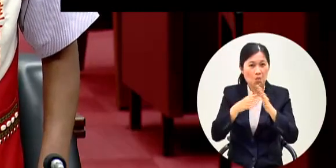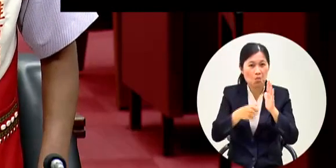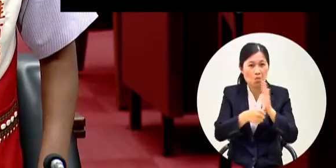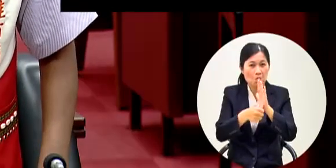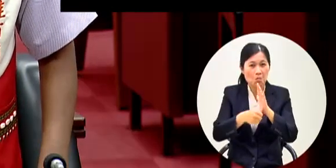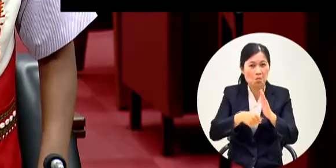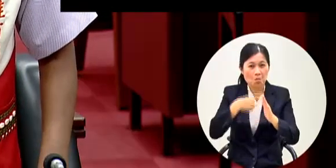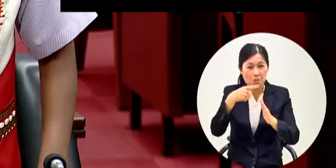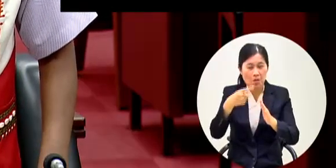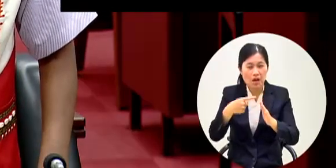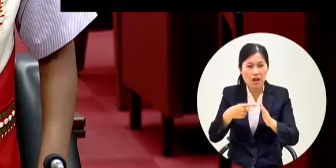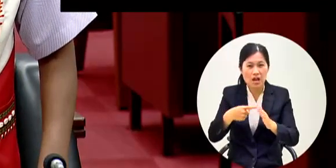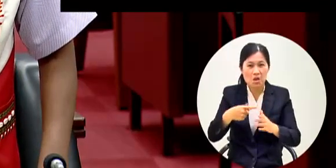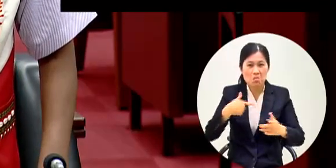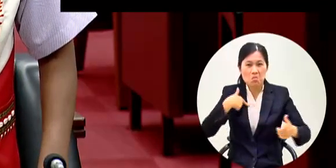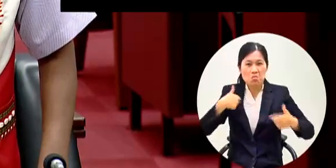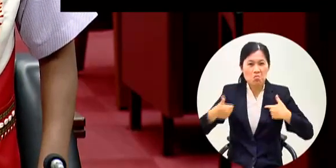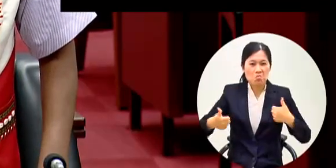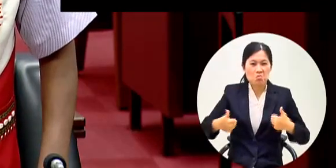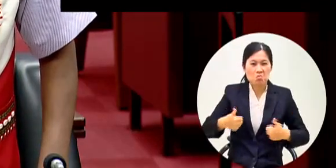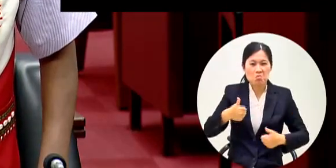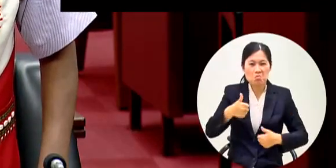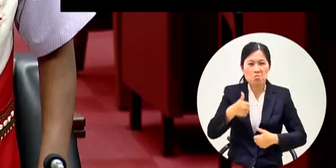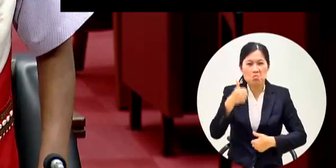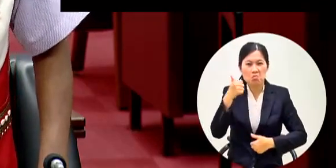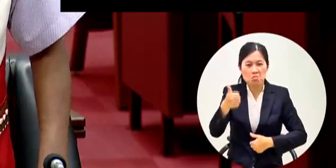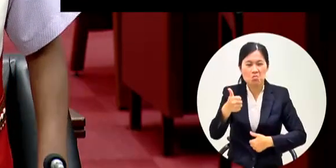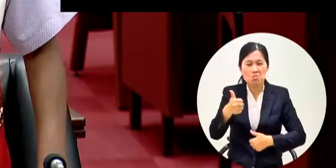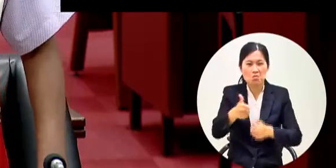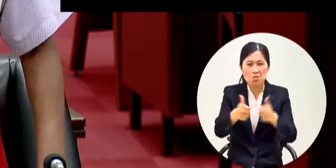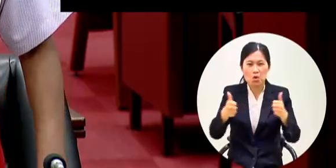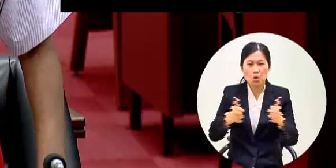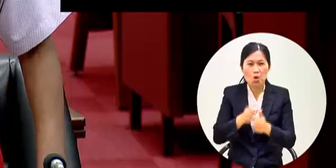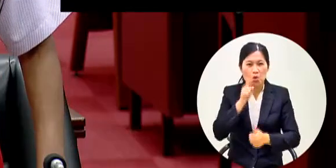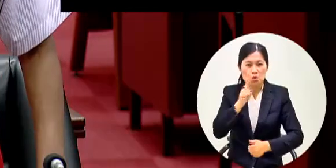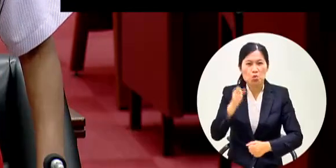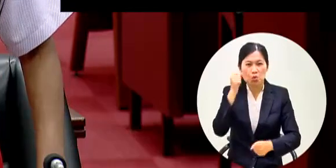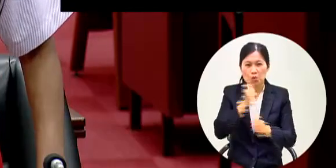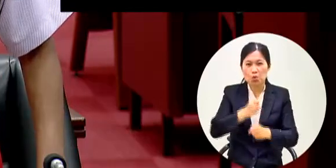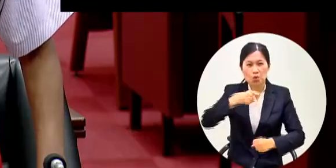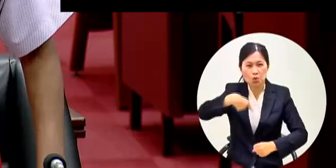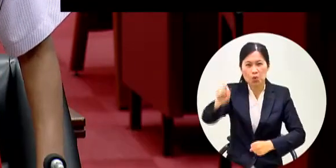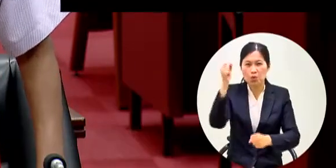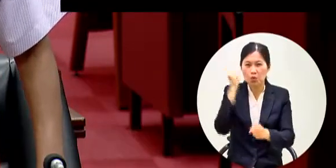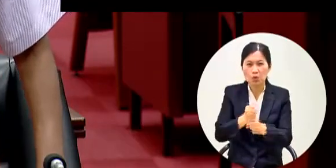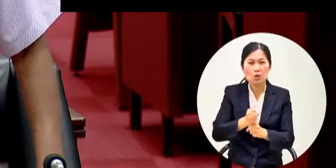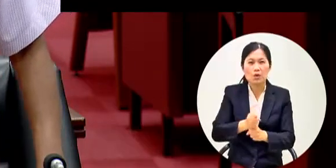再套一个怪笑的名言：英雄好汉在你身上，